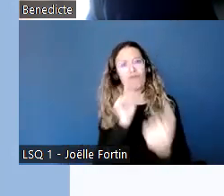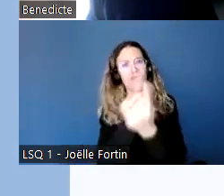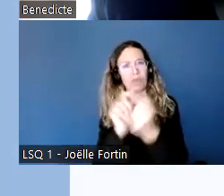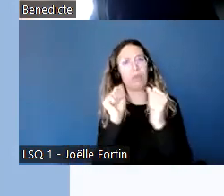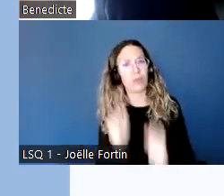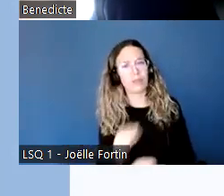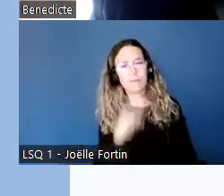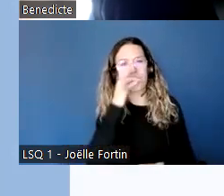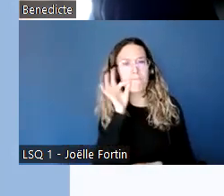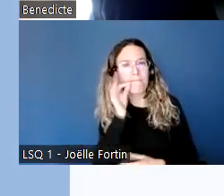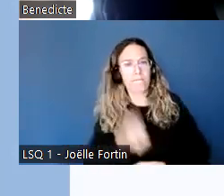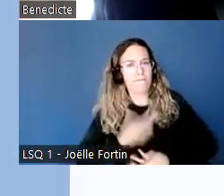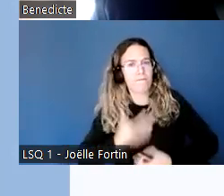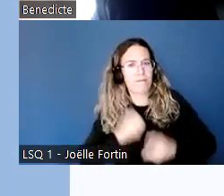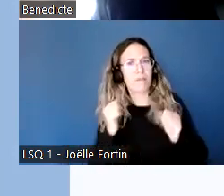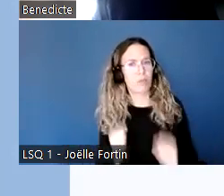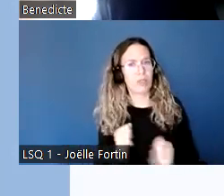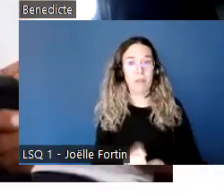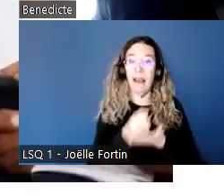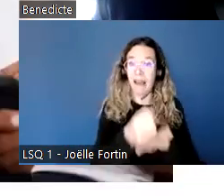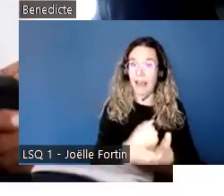conversation confidentielle pour mieux vous aider.